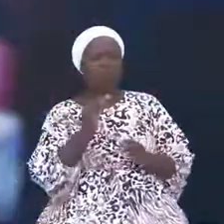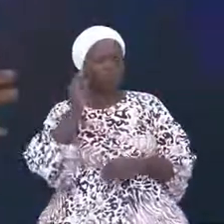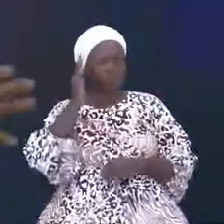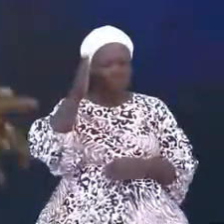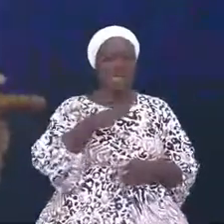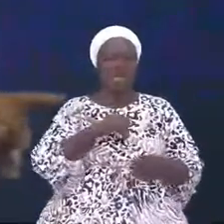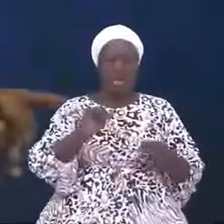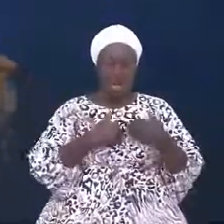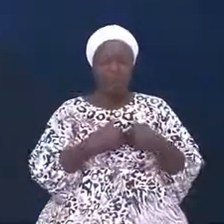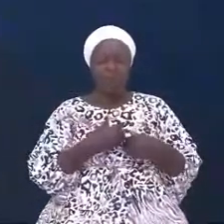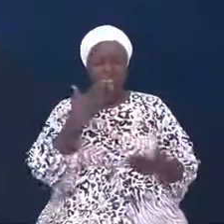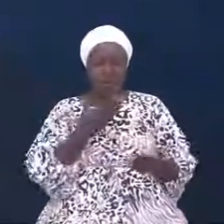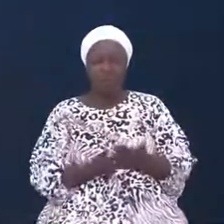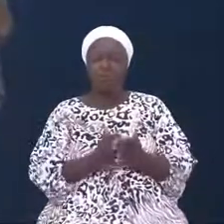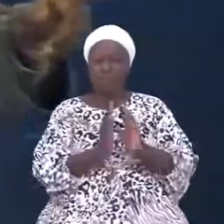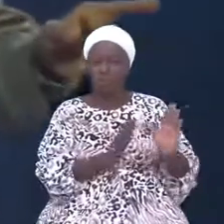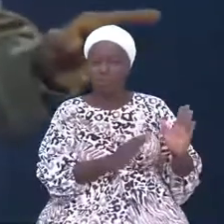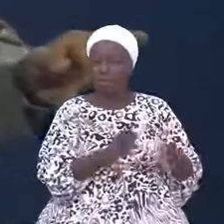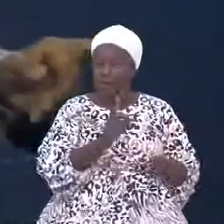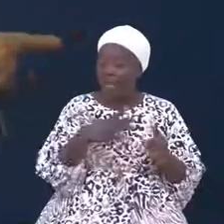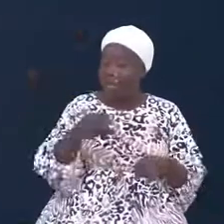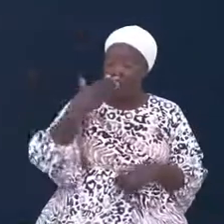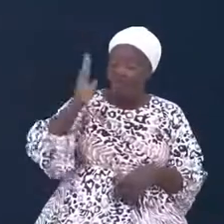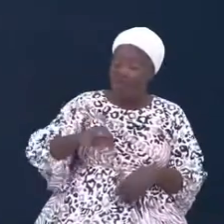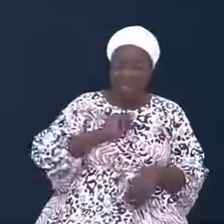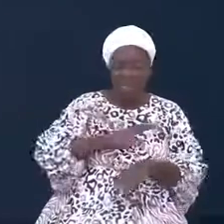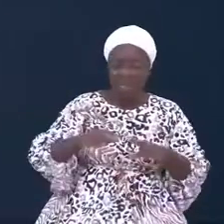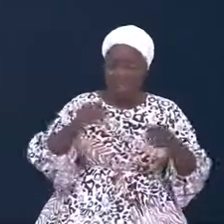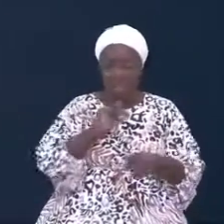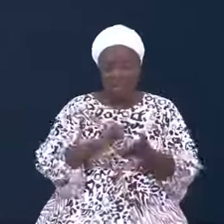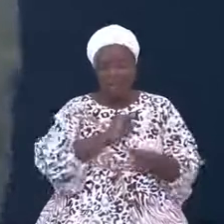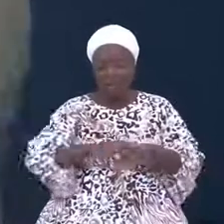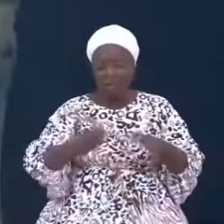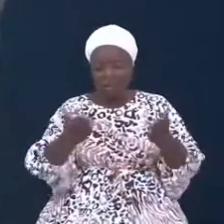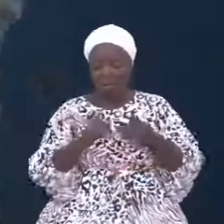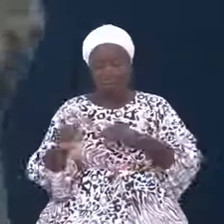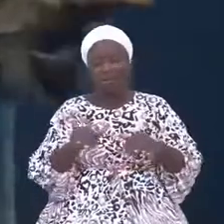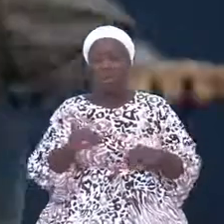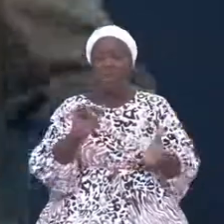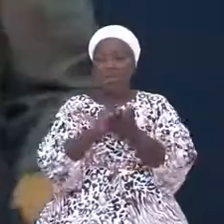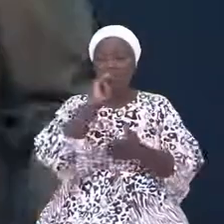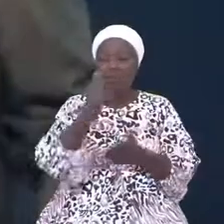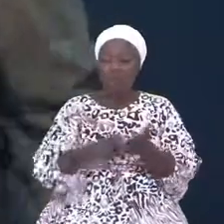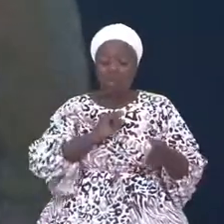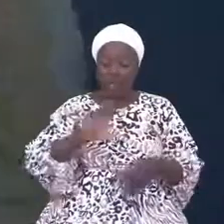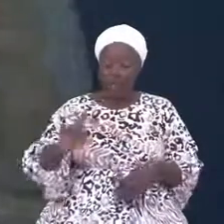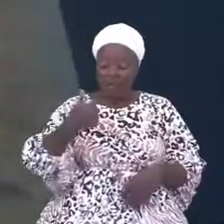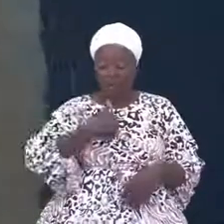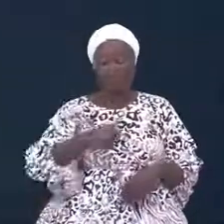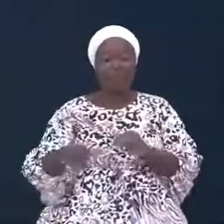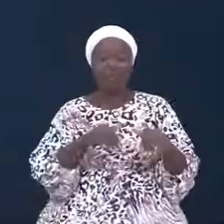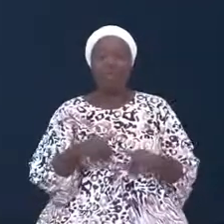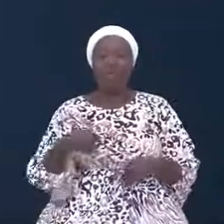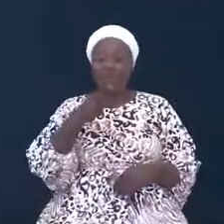de bonnes aspirations, j'ai de bonnes ambitions, mais le mal que je ne veux pas pratiquer,